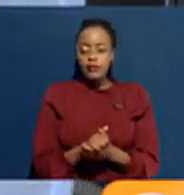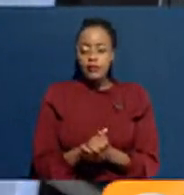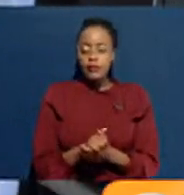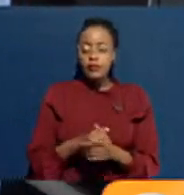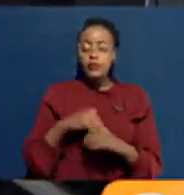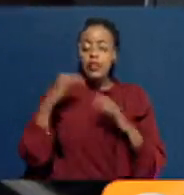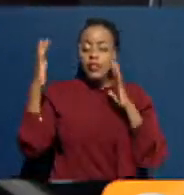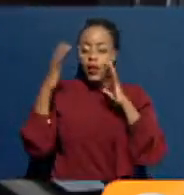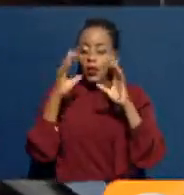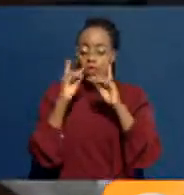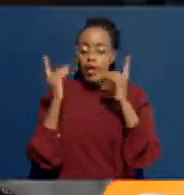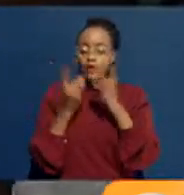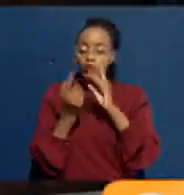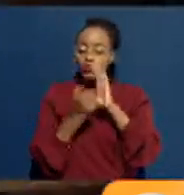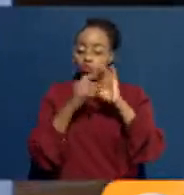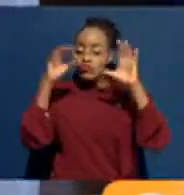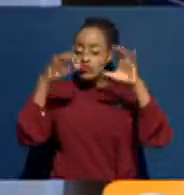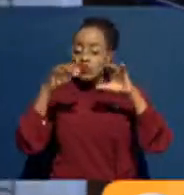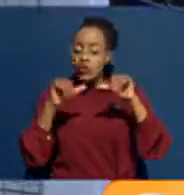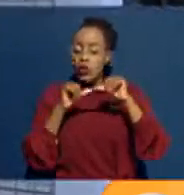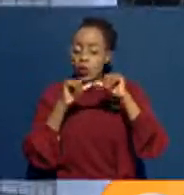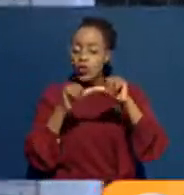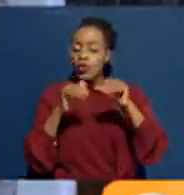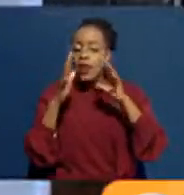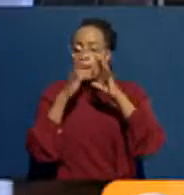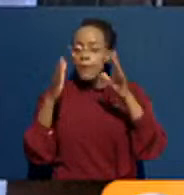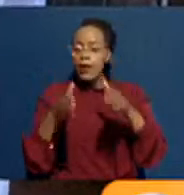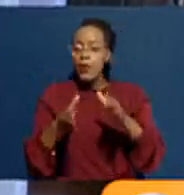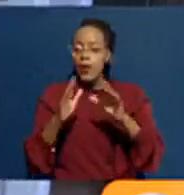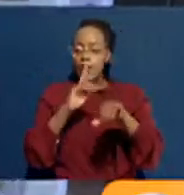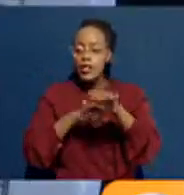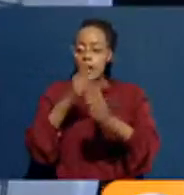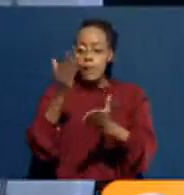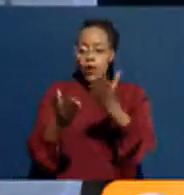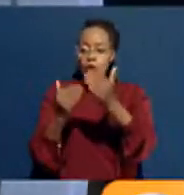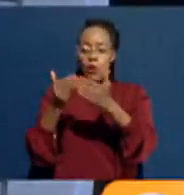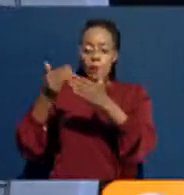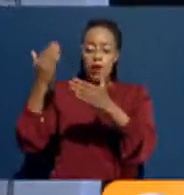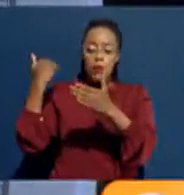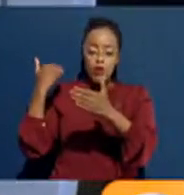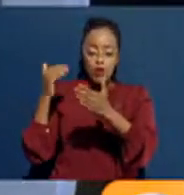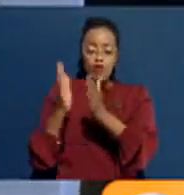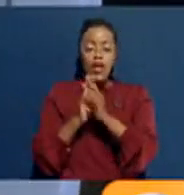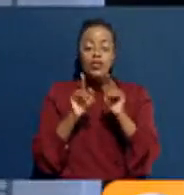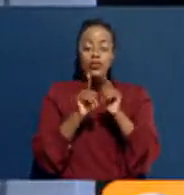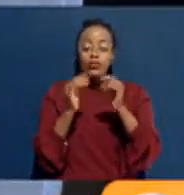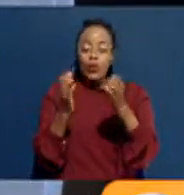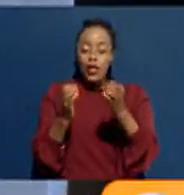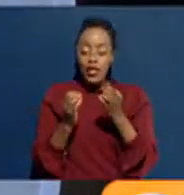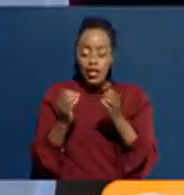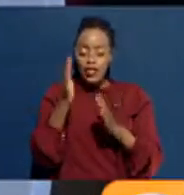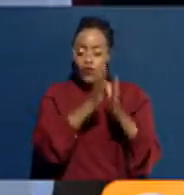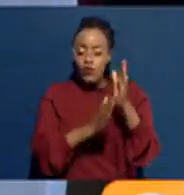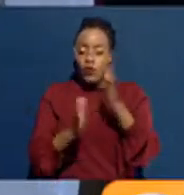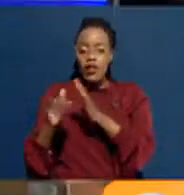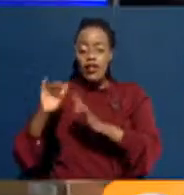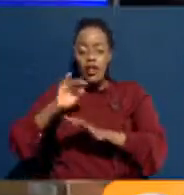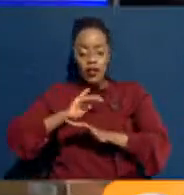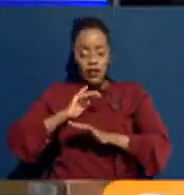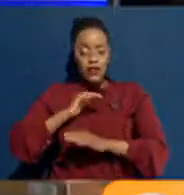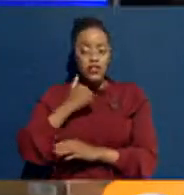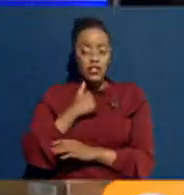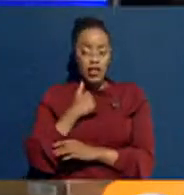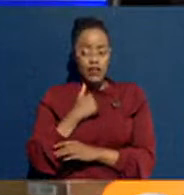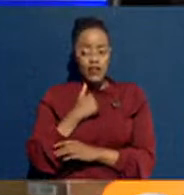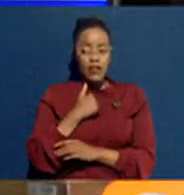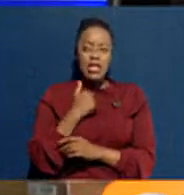Utabiri ukionyesha kuwa mvua hii itazidi kwa kiasi kikubwa ikilinganishwa na awali, na ipo haja kwa matayarisho ya kutosha. In the